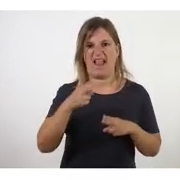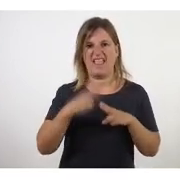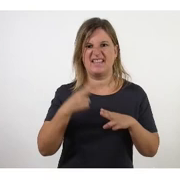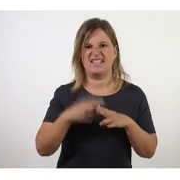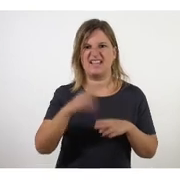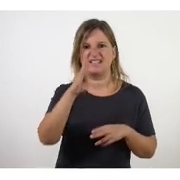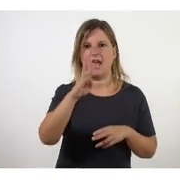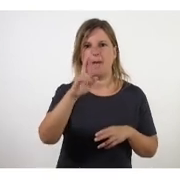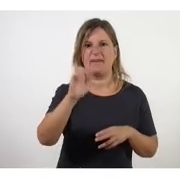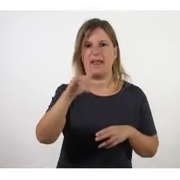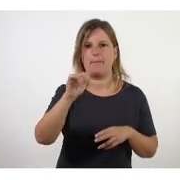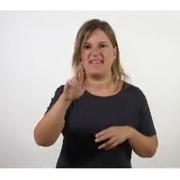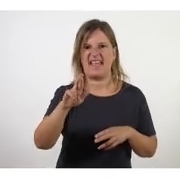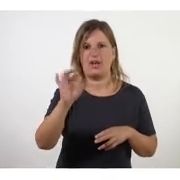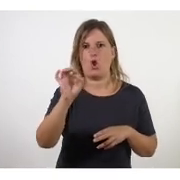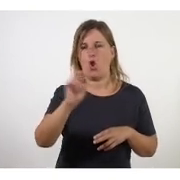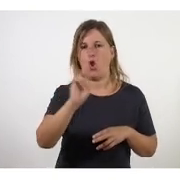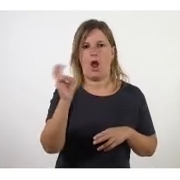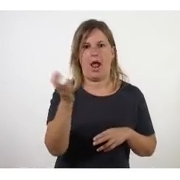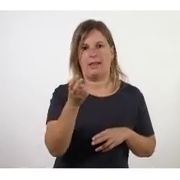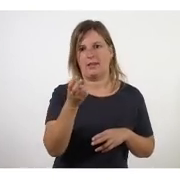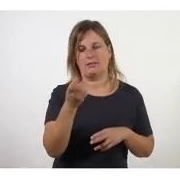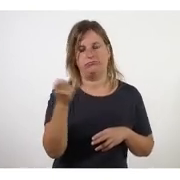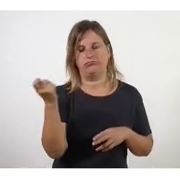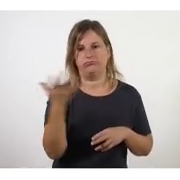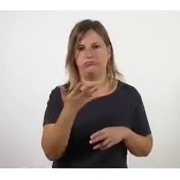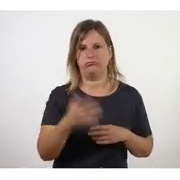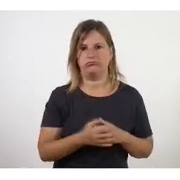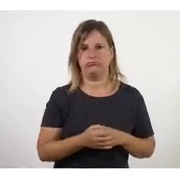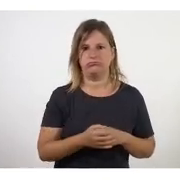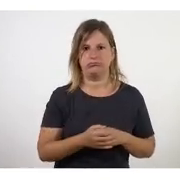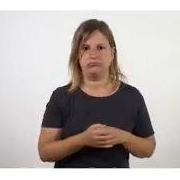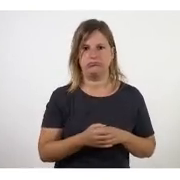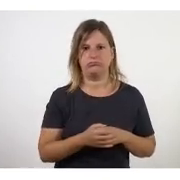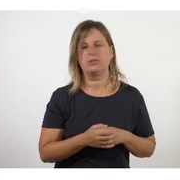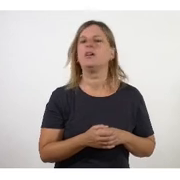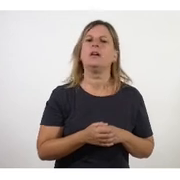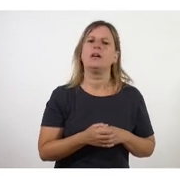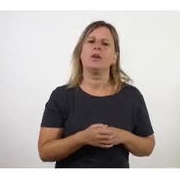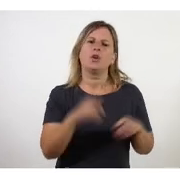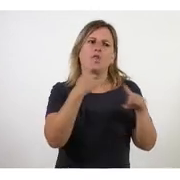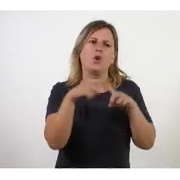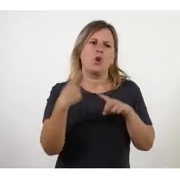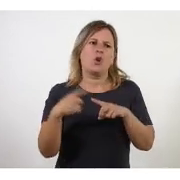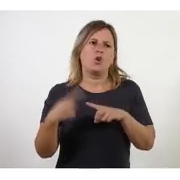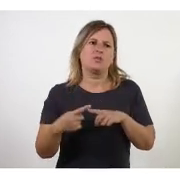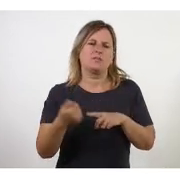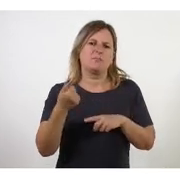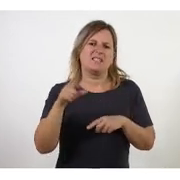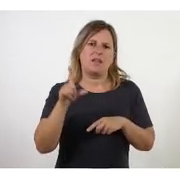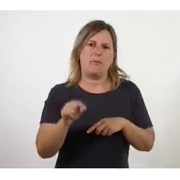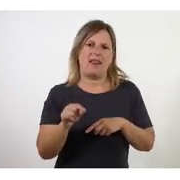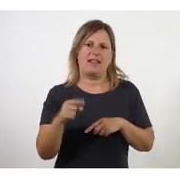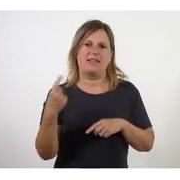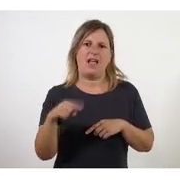Premiere, d'un Avid, és una bogeria per multipistes. Després hi ha coses més anava a dir, barates,